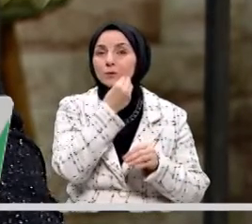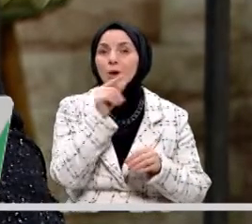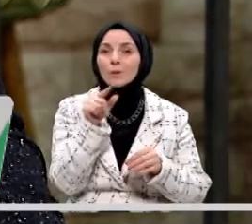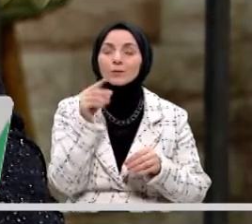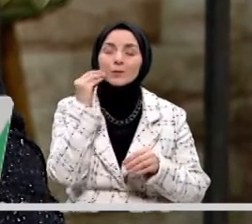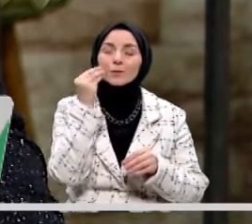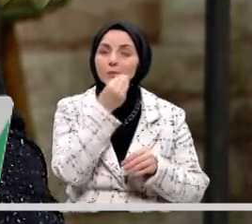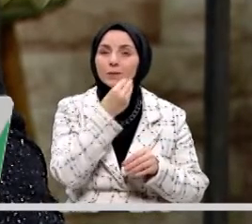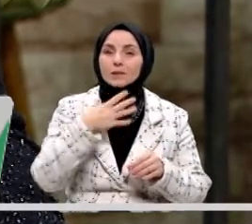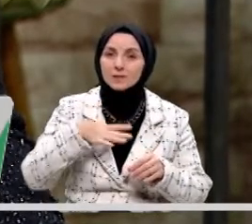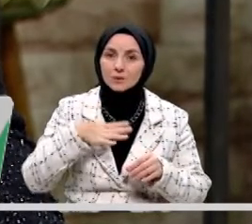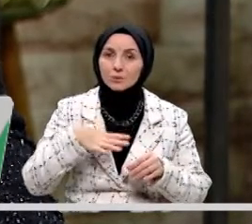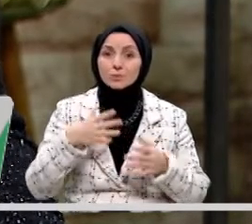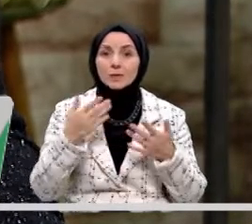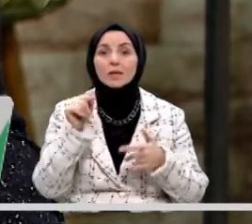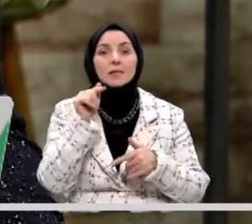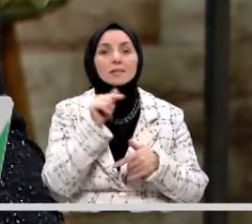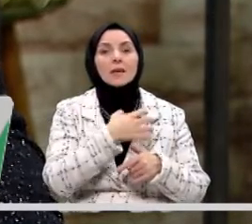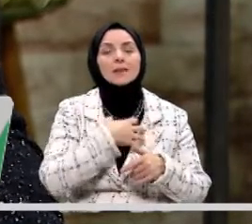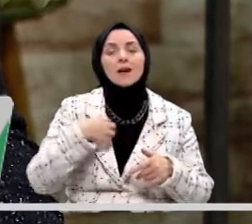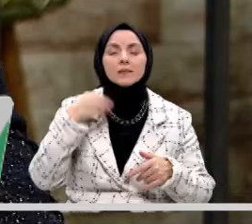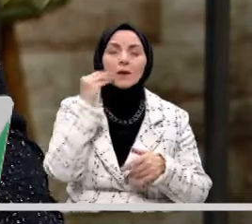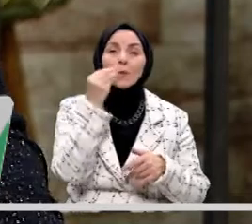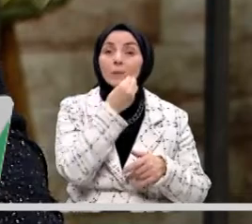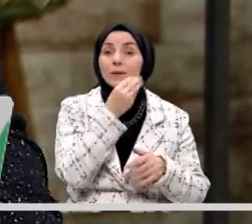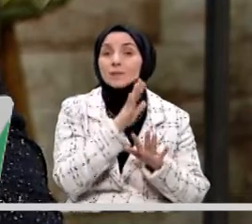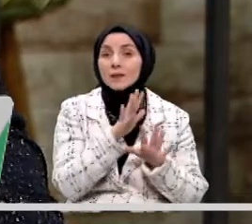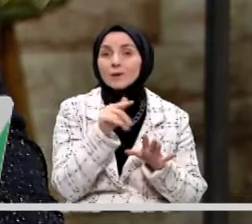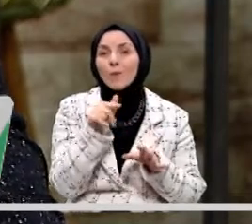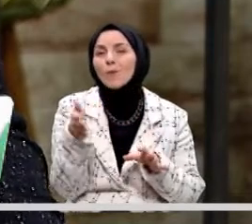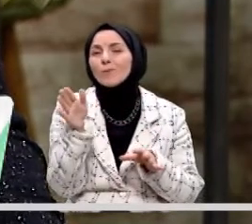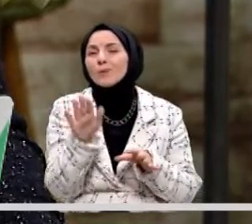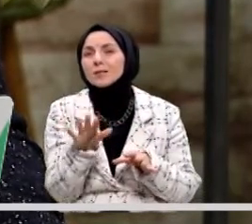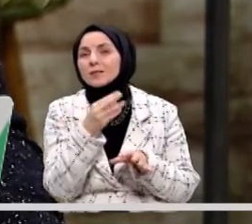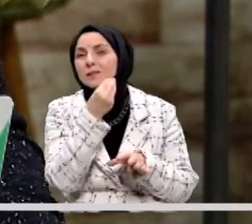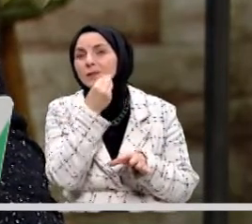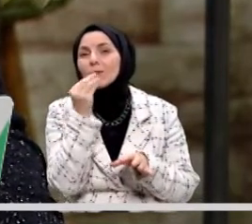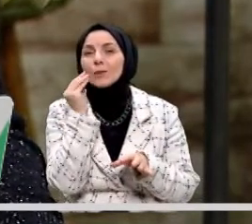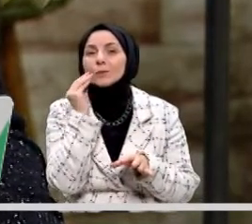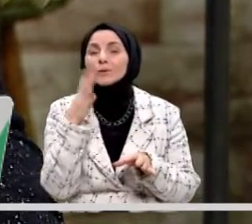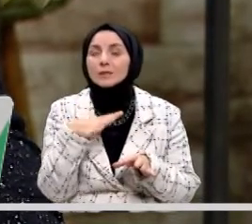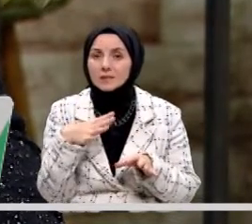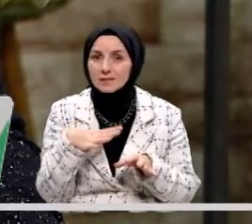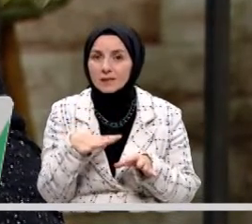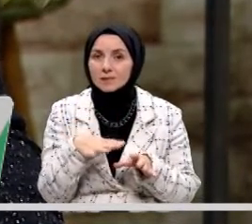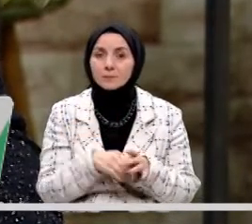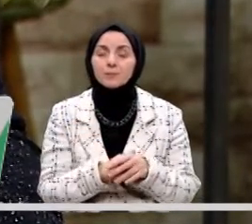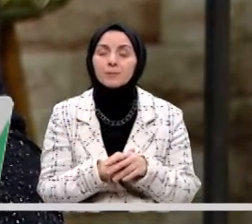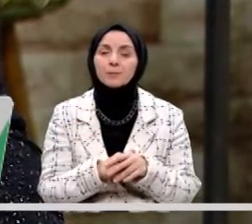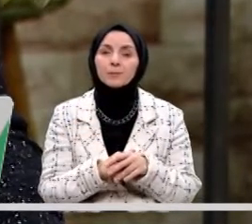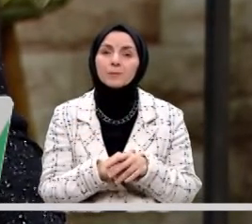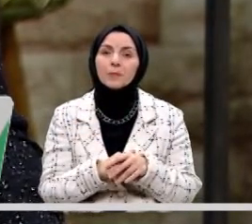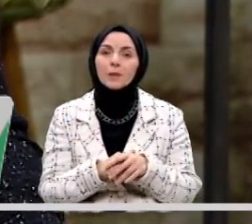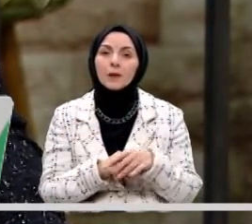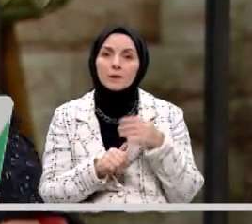yoksa gider bu sefer çocuk dışarıda başkalarına onları öpmeye ya da kendini başkalarına teslim etme ahlaki zafiyet yanlış